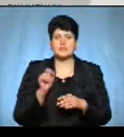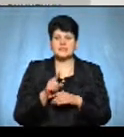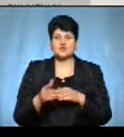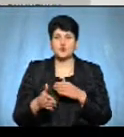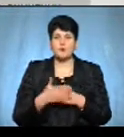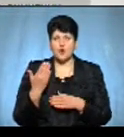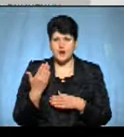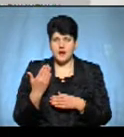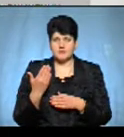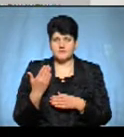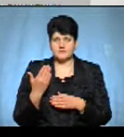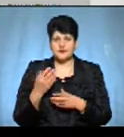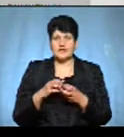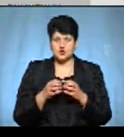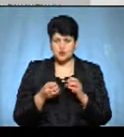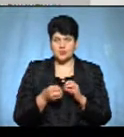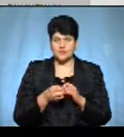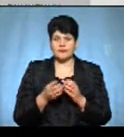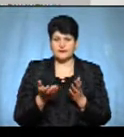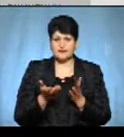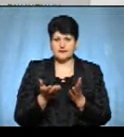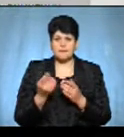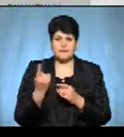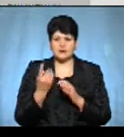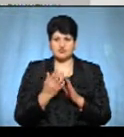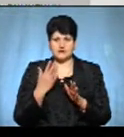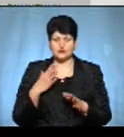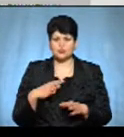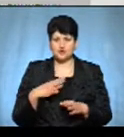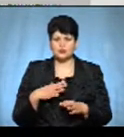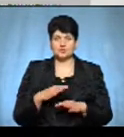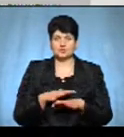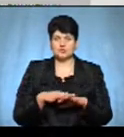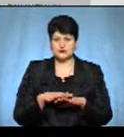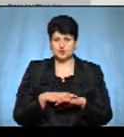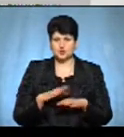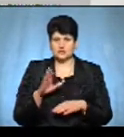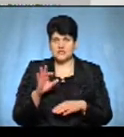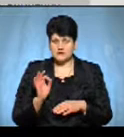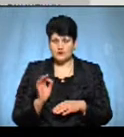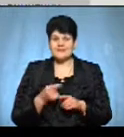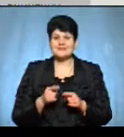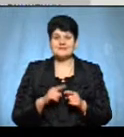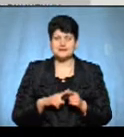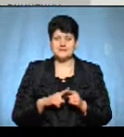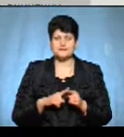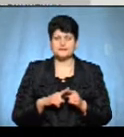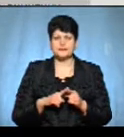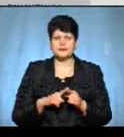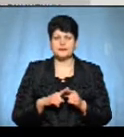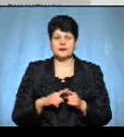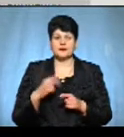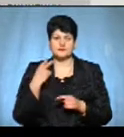Призначено покарання, тобто результат, який в першу чергу очікує суспільство, це